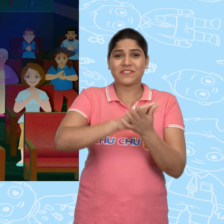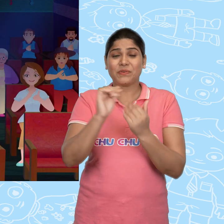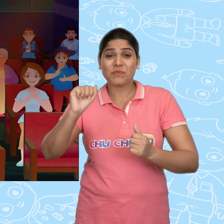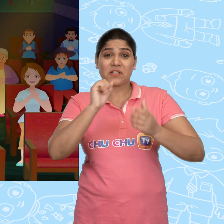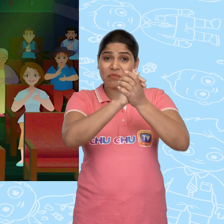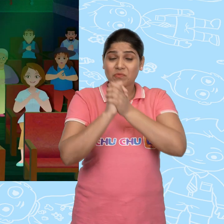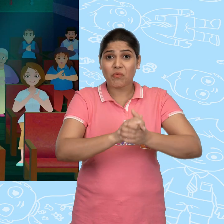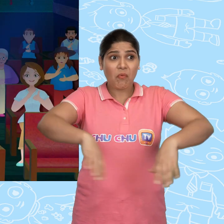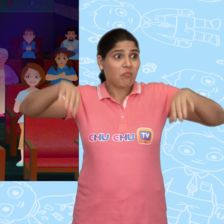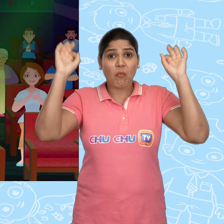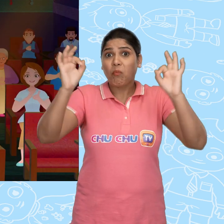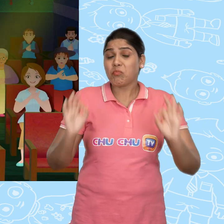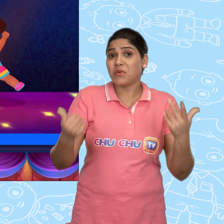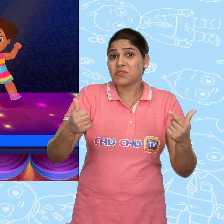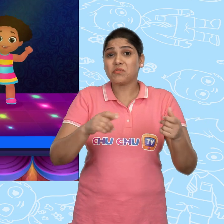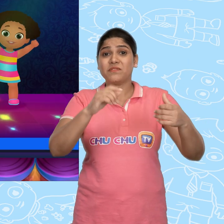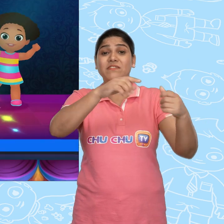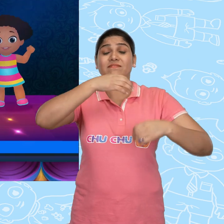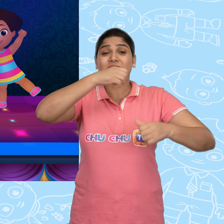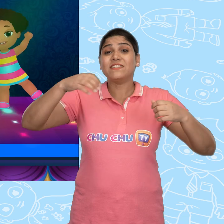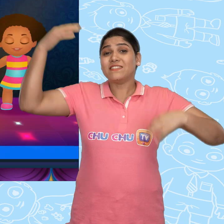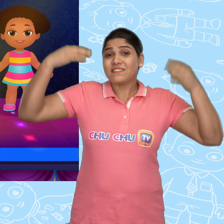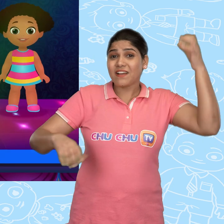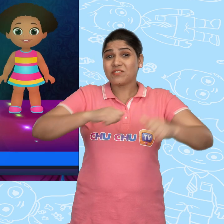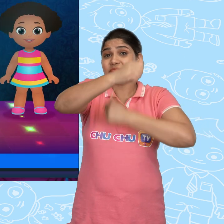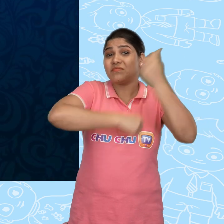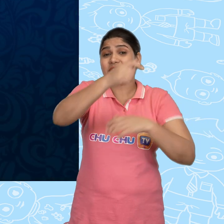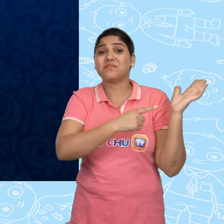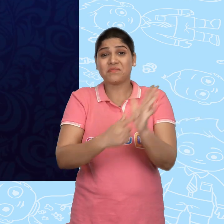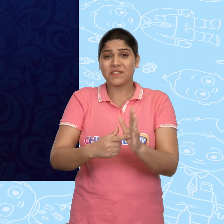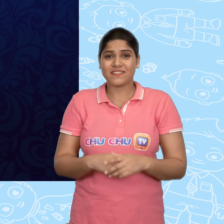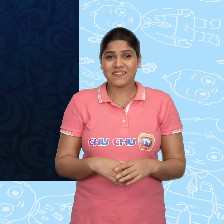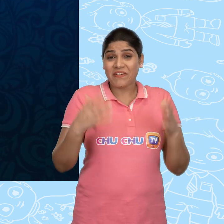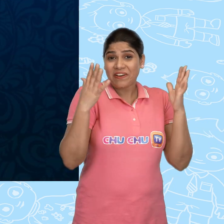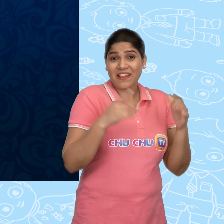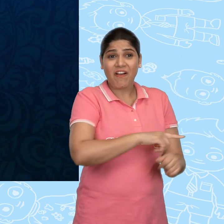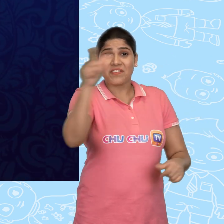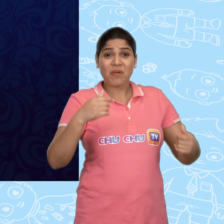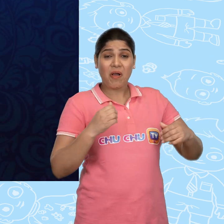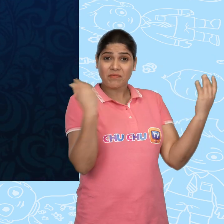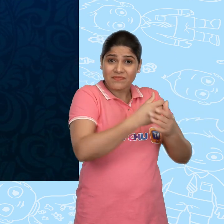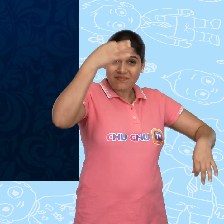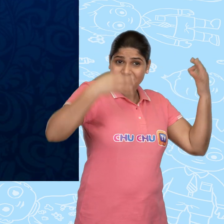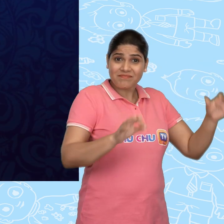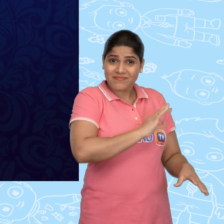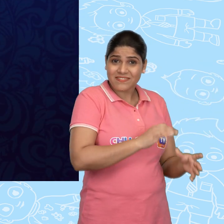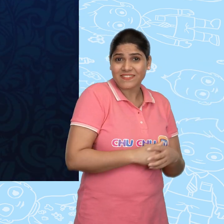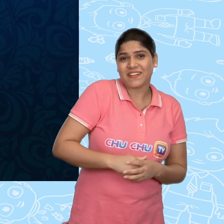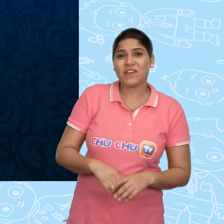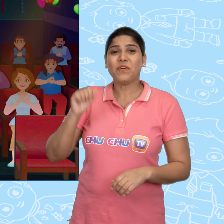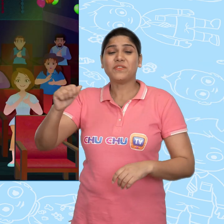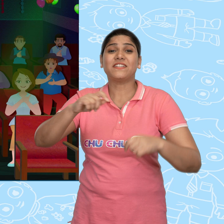चूचू और उसके दोस्तों ने धूम मचा दी उस डांस कंपटीशन के शो में। हुर्रे! सबको हमारा डांस पसंद